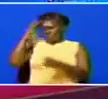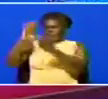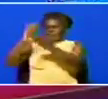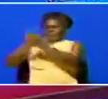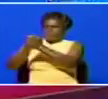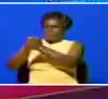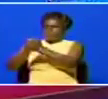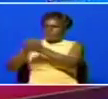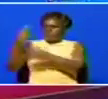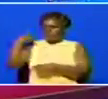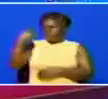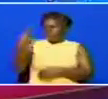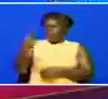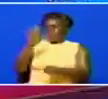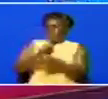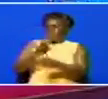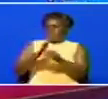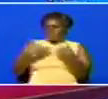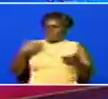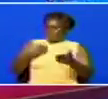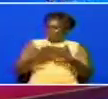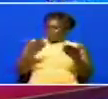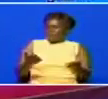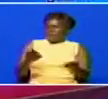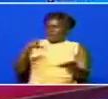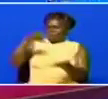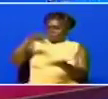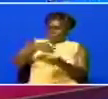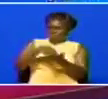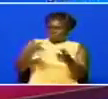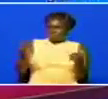kilikuwa kinaongoza kwa wingi wa watu. Je, kufikia sasa hali imesalia kuwa hiyo? Lakini tuendelee.